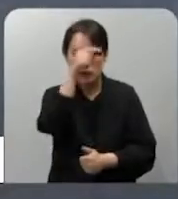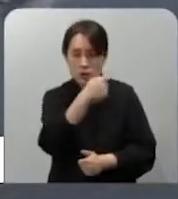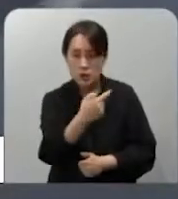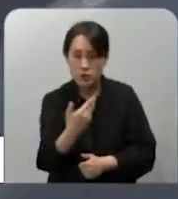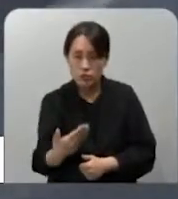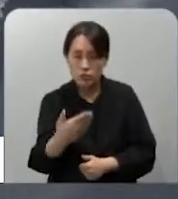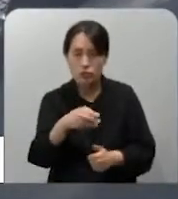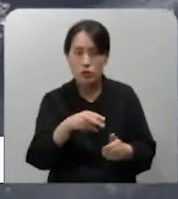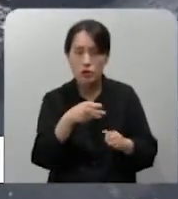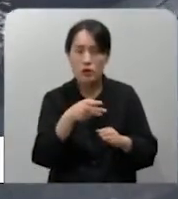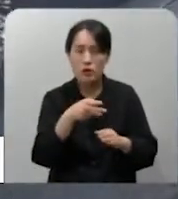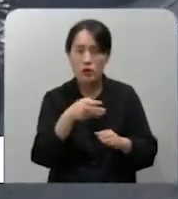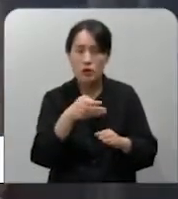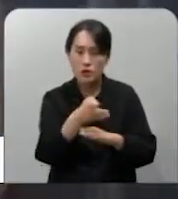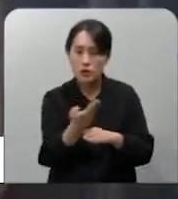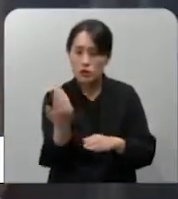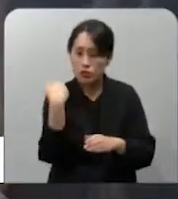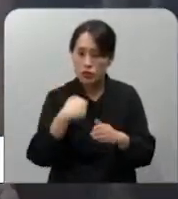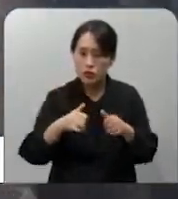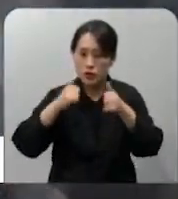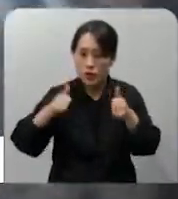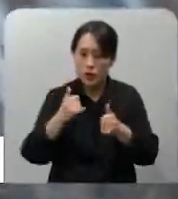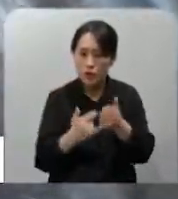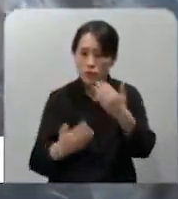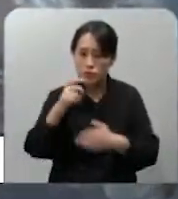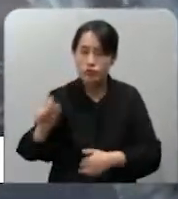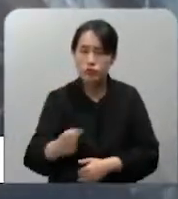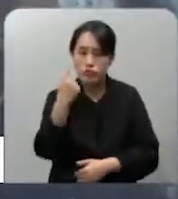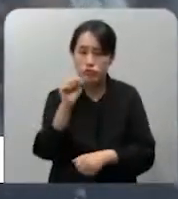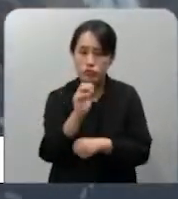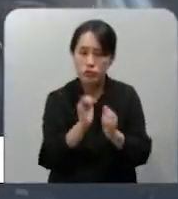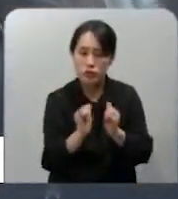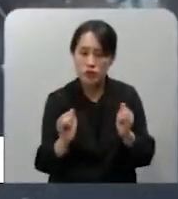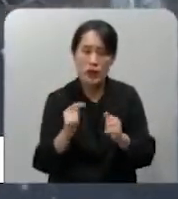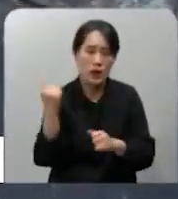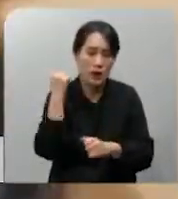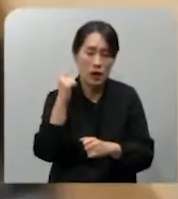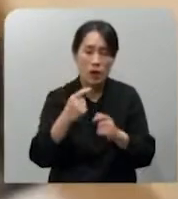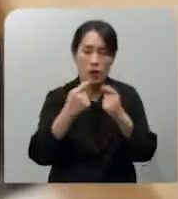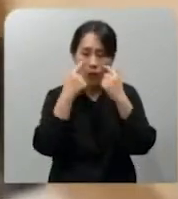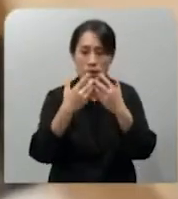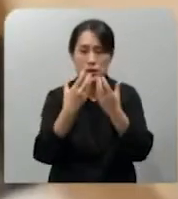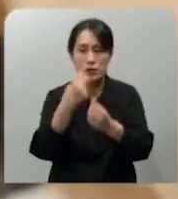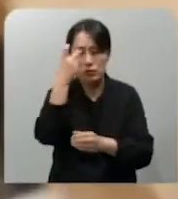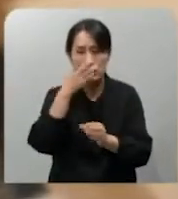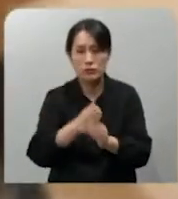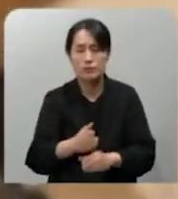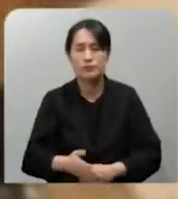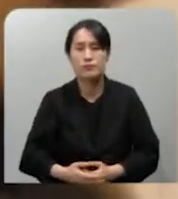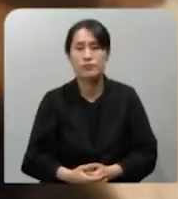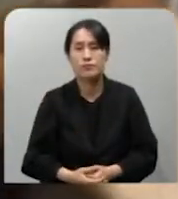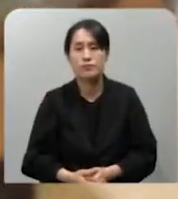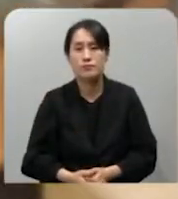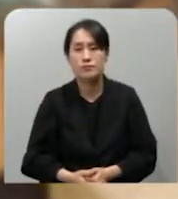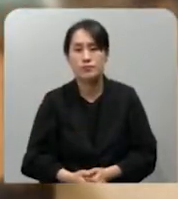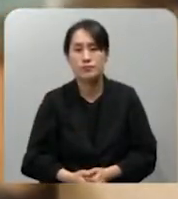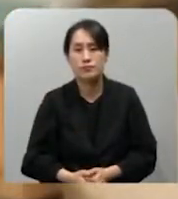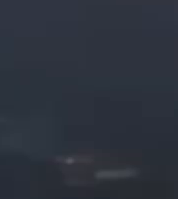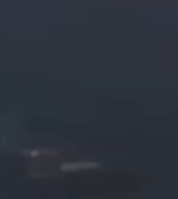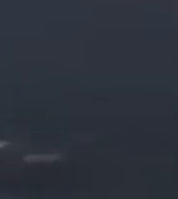소방당국은 차량 뒷바퀴 에서 연기가 낫다는 운전자 진술을 토대로 정확한 화재 원인을 조사하고 있습니다